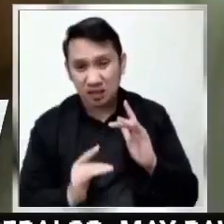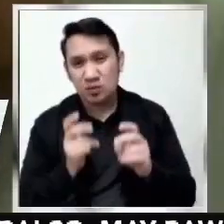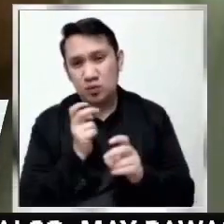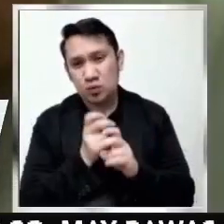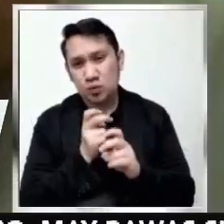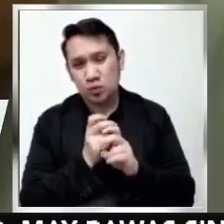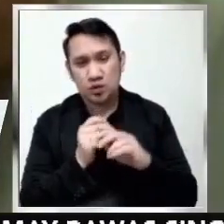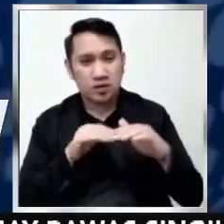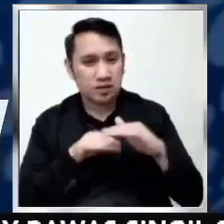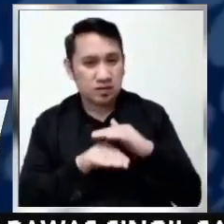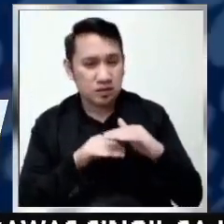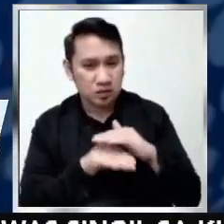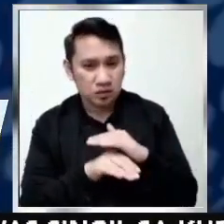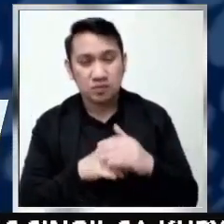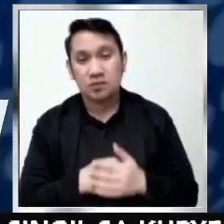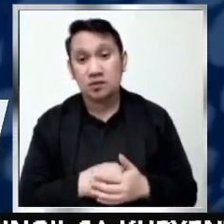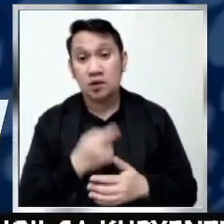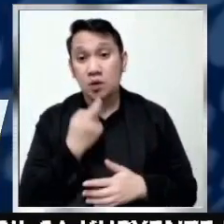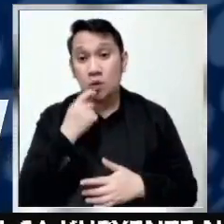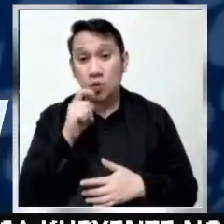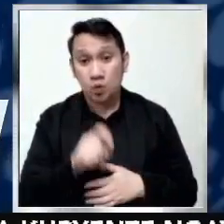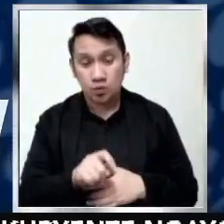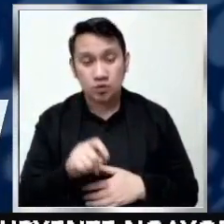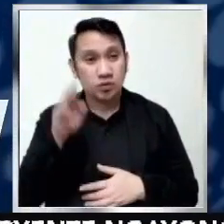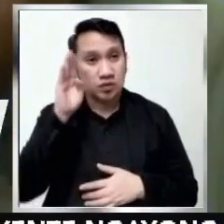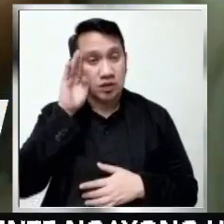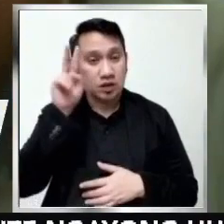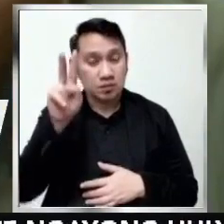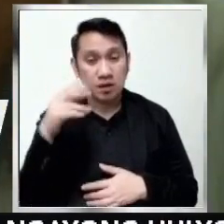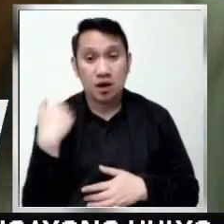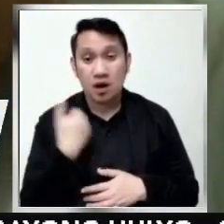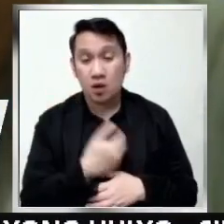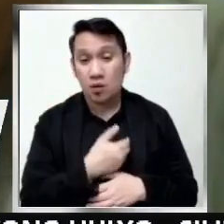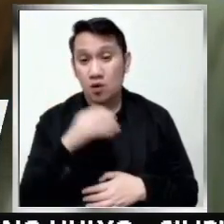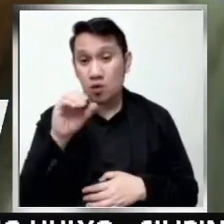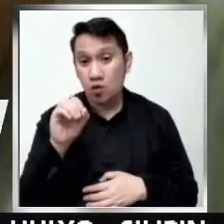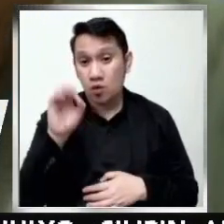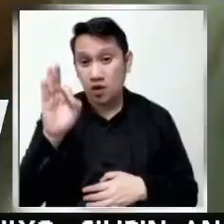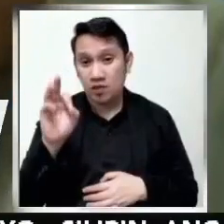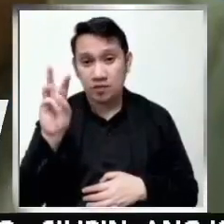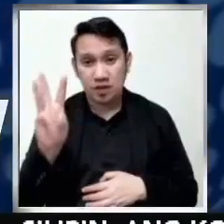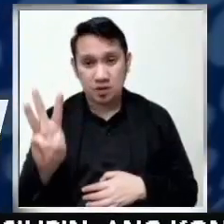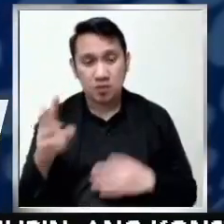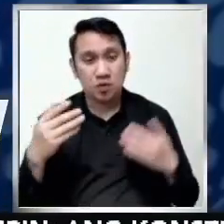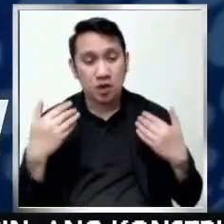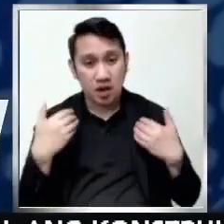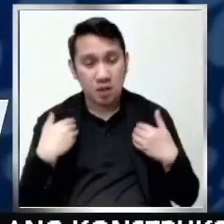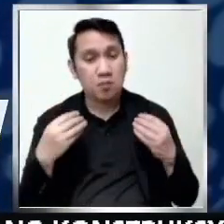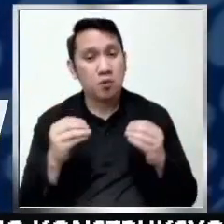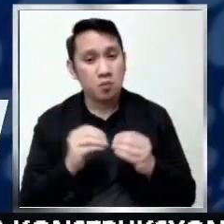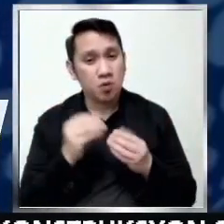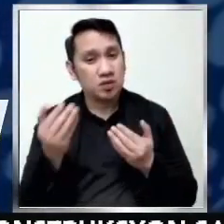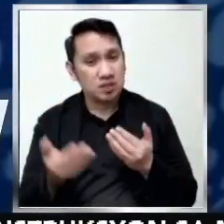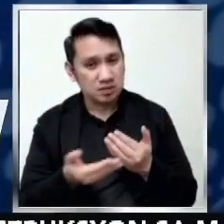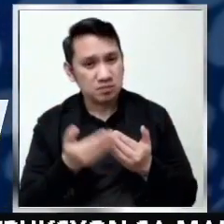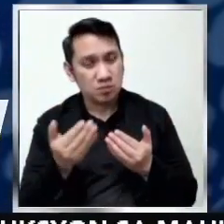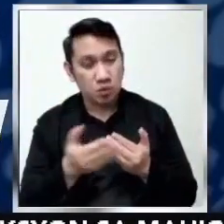ng Pangulo, our OFWs deserve a much easier journey. Dapat libre,